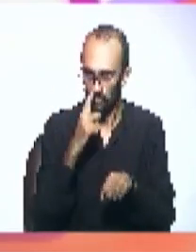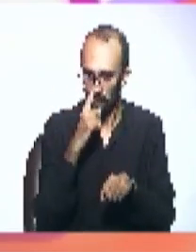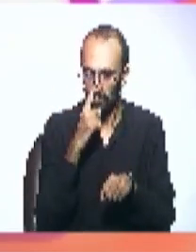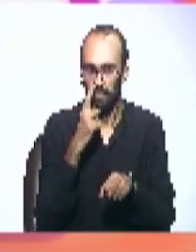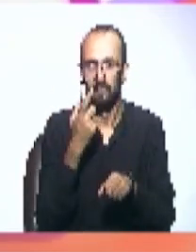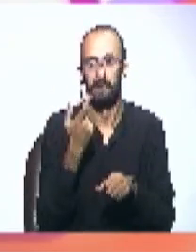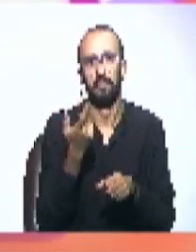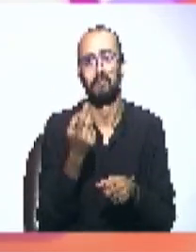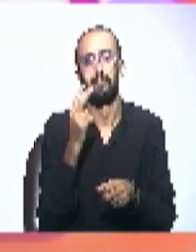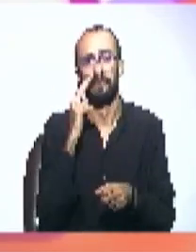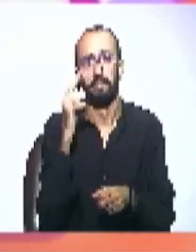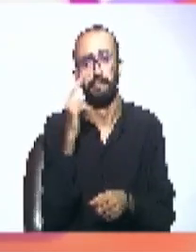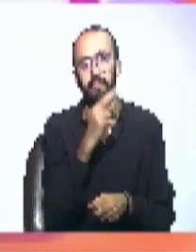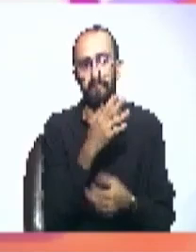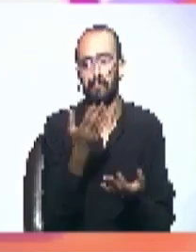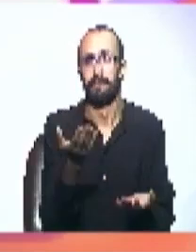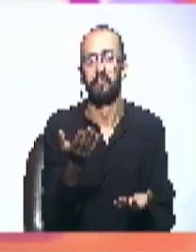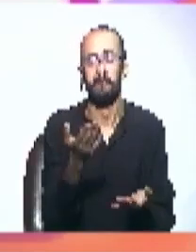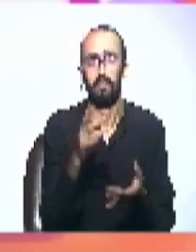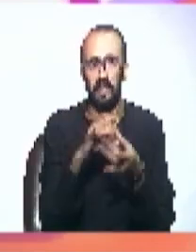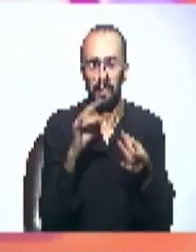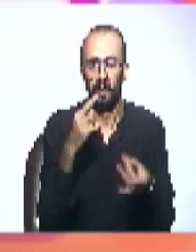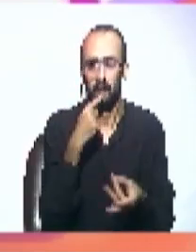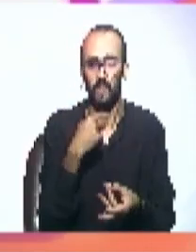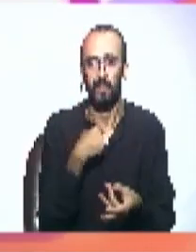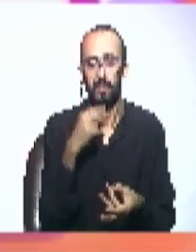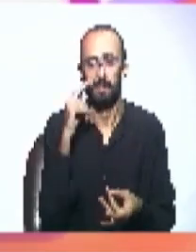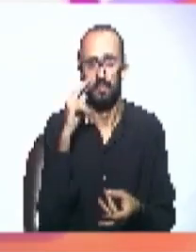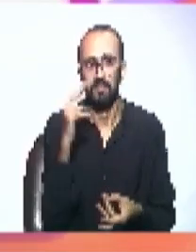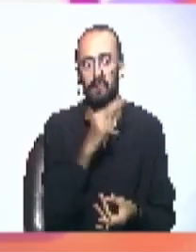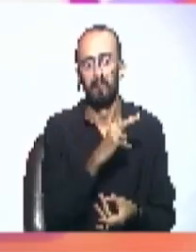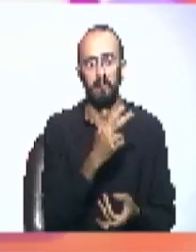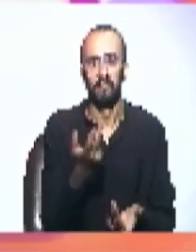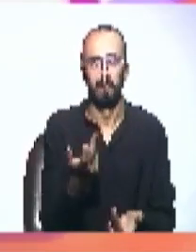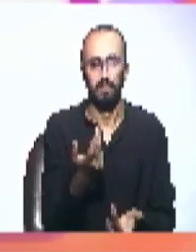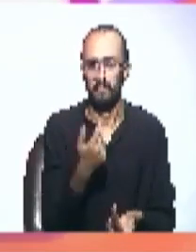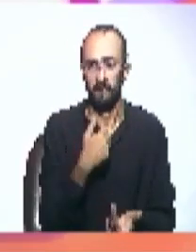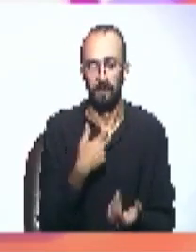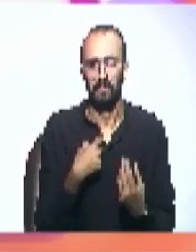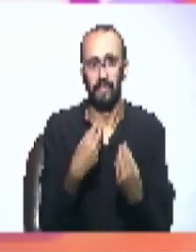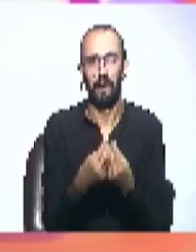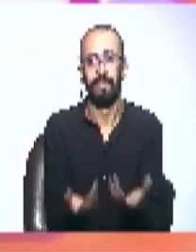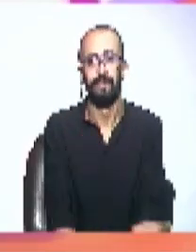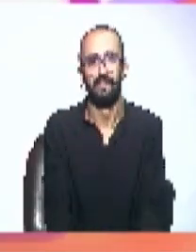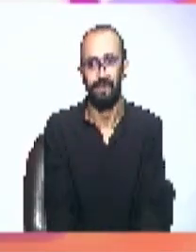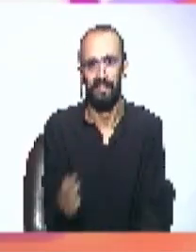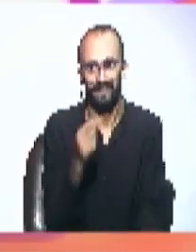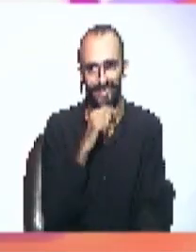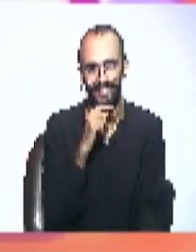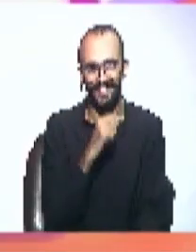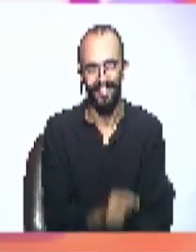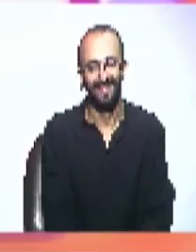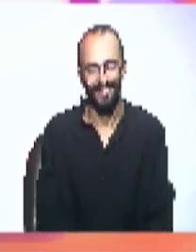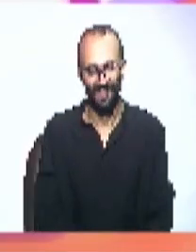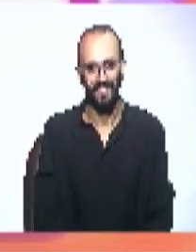بس يعني يا جماعه اتفرجوا على الحلقه. طيب انتوا مكسلين تتفرجوا على الحلقه؟ انا صدقني انا معاك. طيب خلينا بقى، معلش